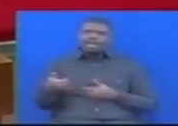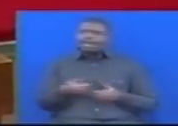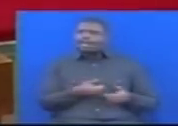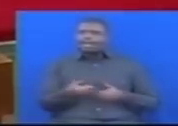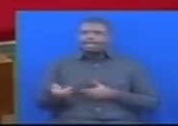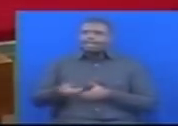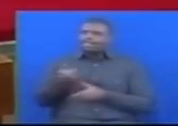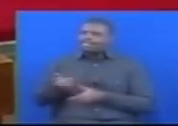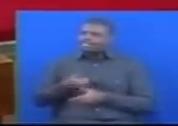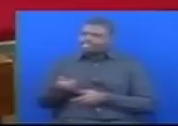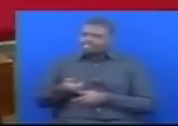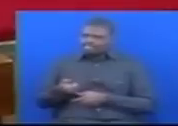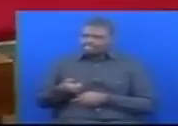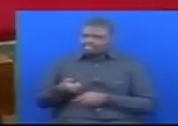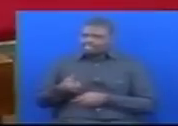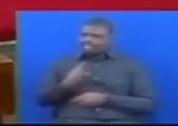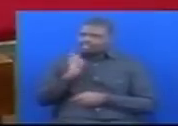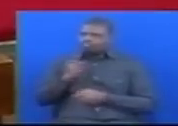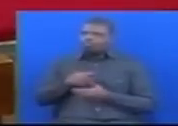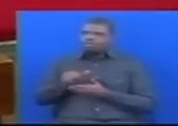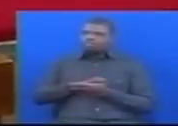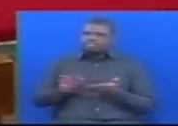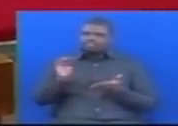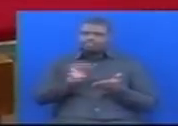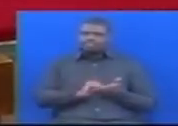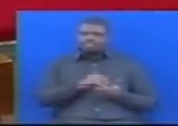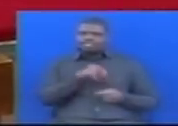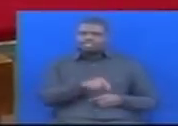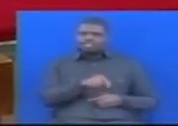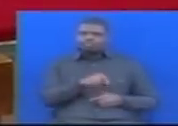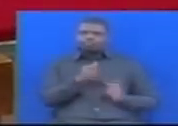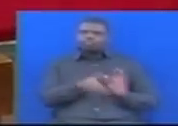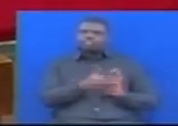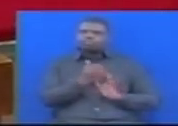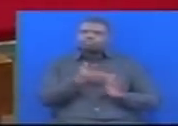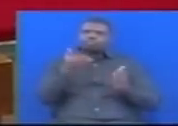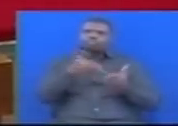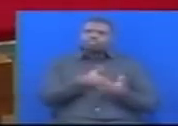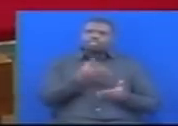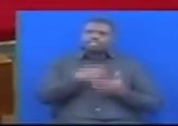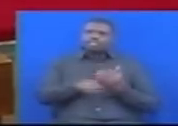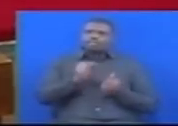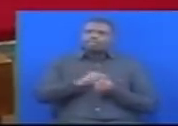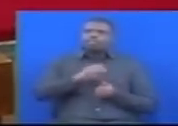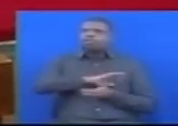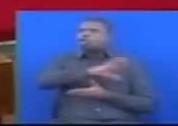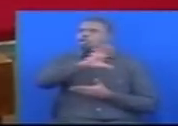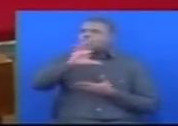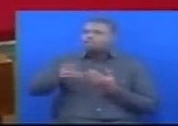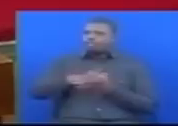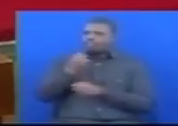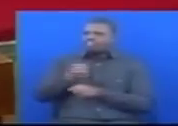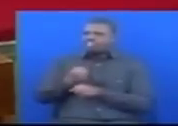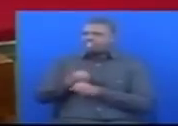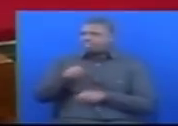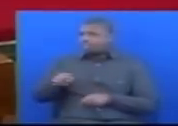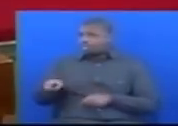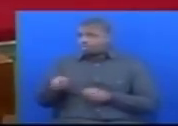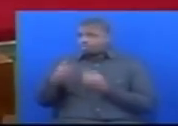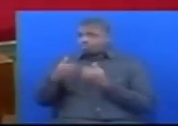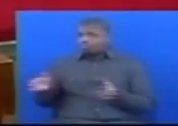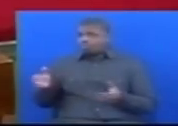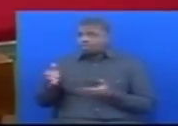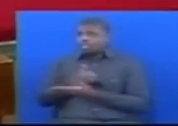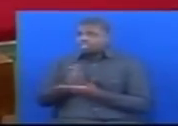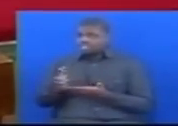ile imewekwa kwenye jibu la msingi kwa sababu ndio hasa ilikuwa imekwamisha katika mambo yote kufanyika pale. na wale walipofungua